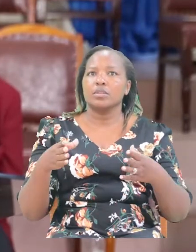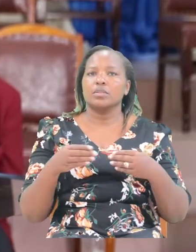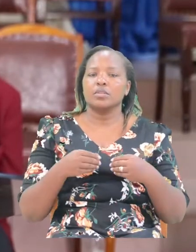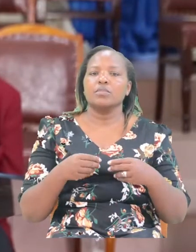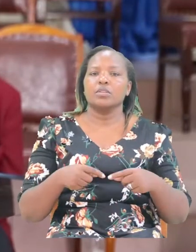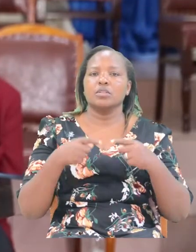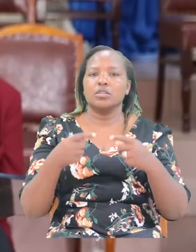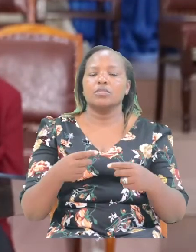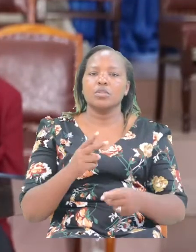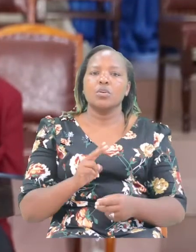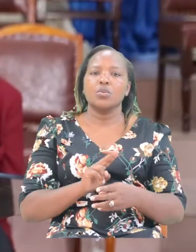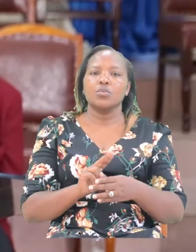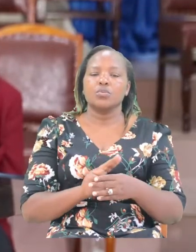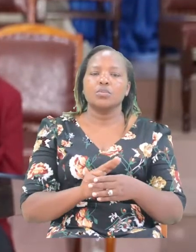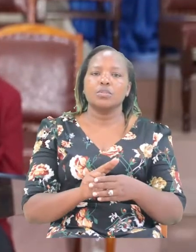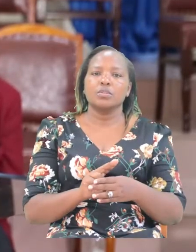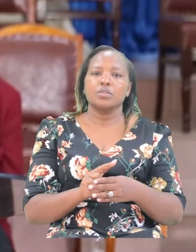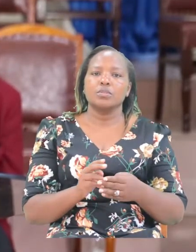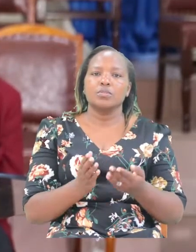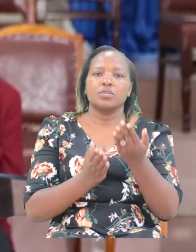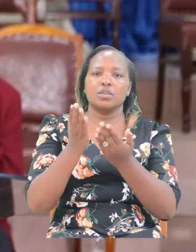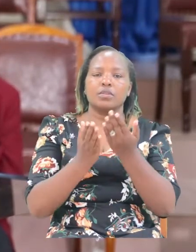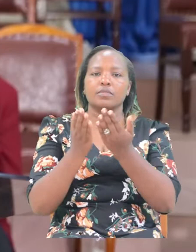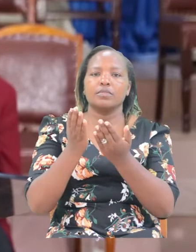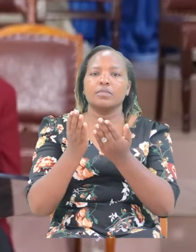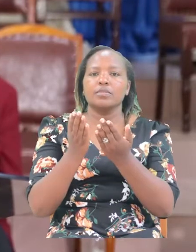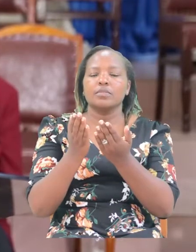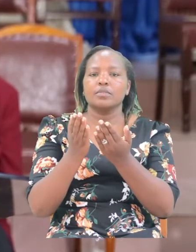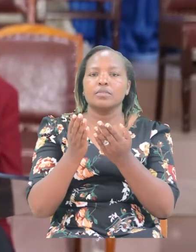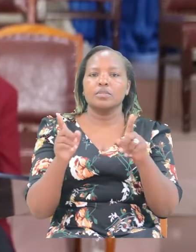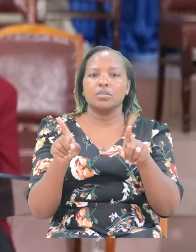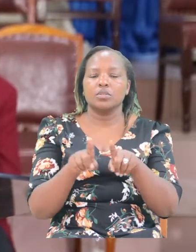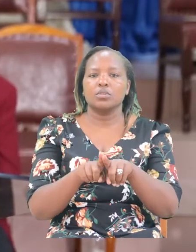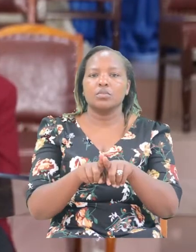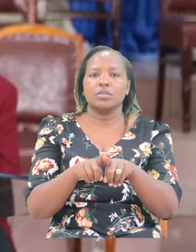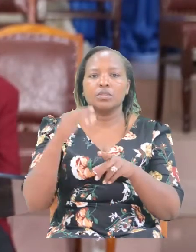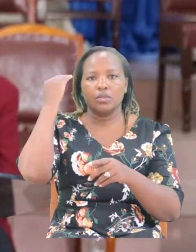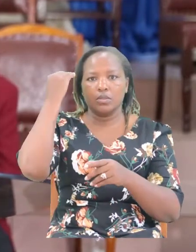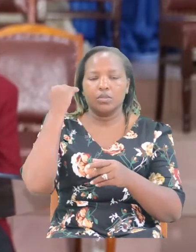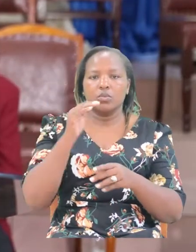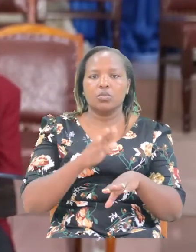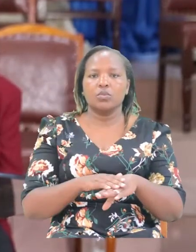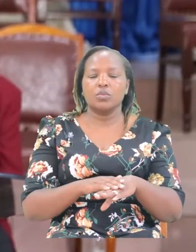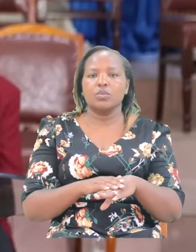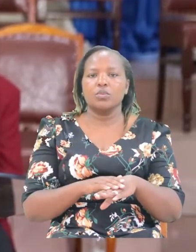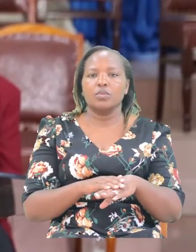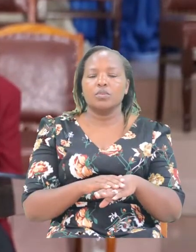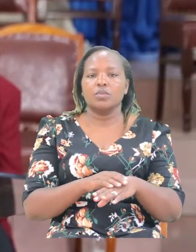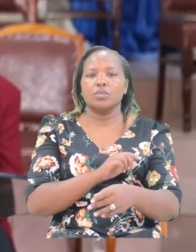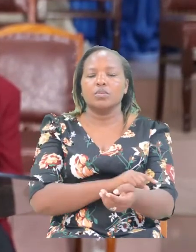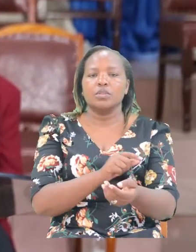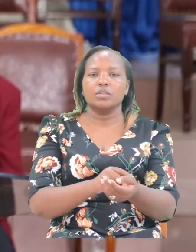karama, itumieni kwa kuhudumiana kama mawakili wema wa neema mbalimbali